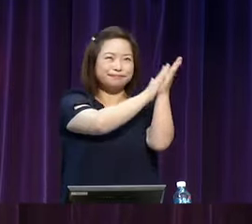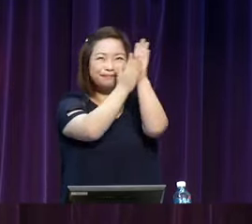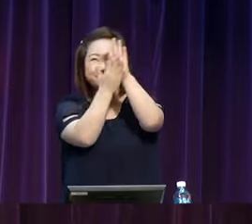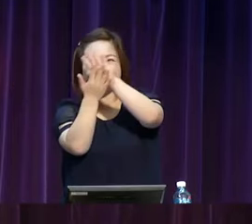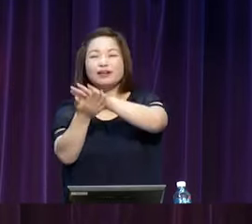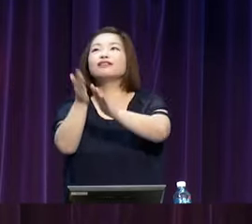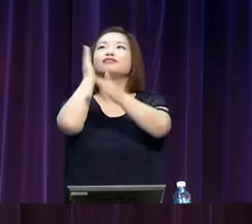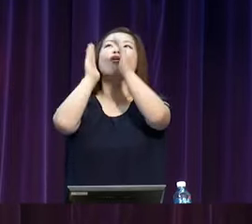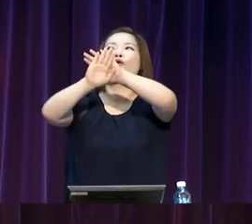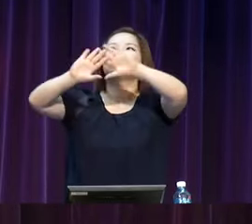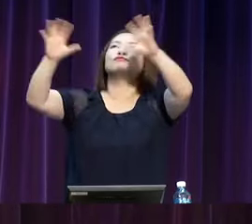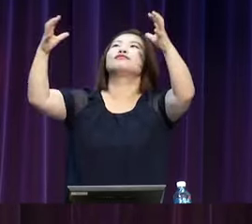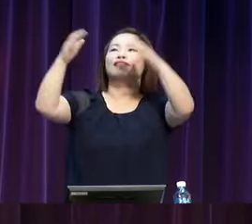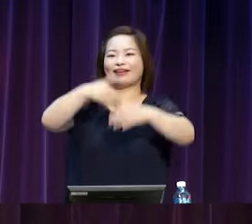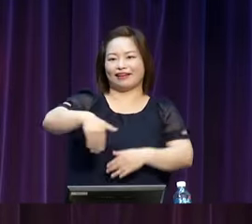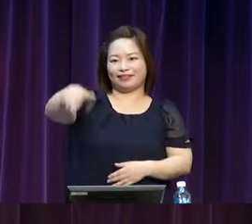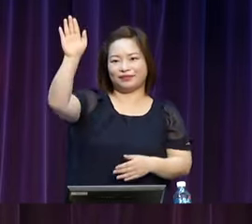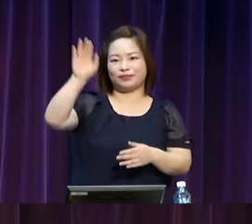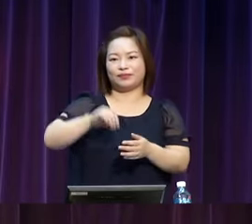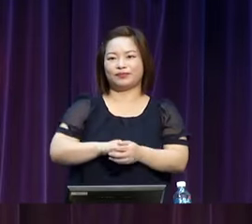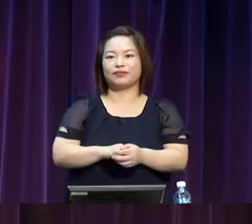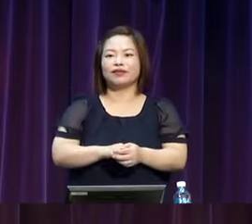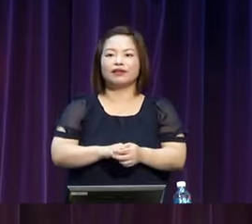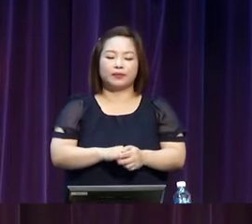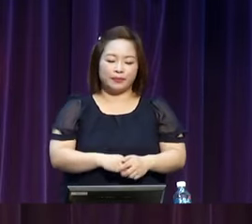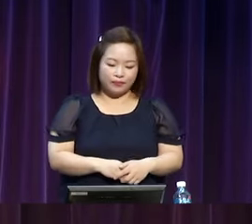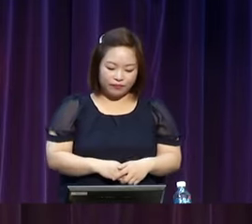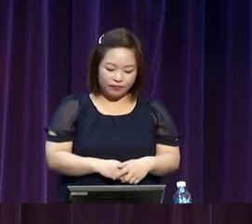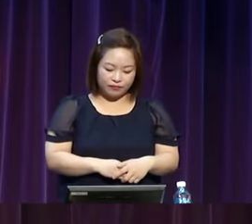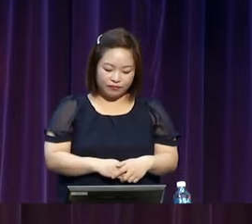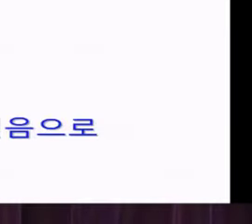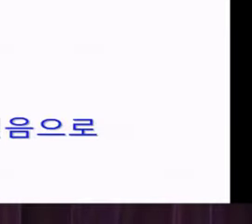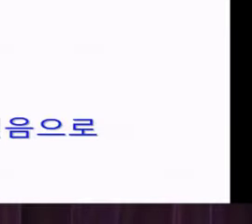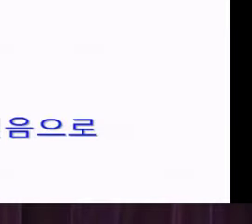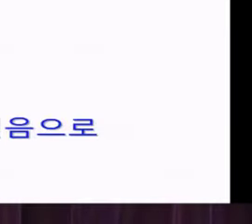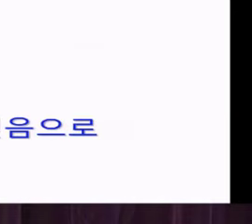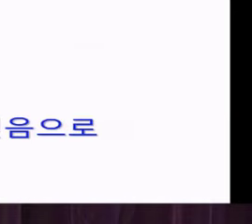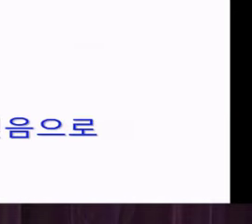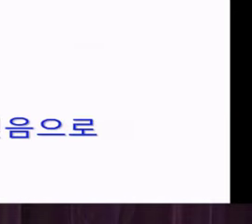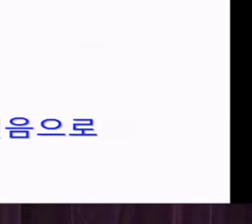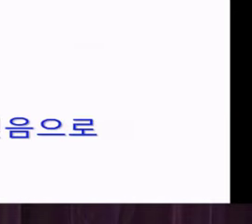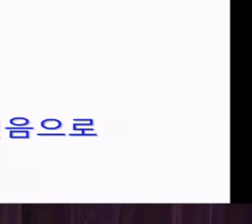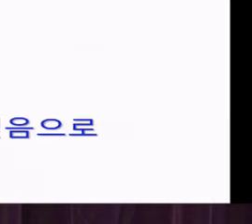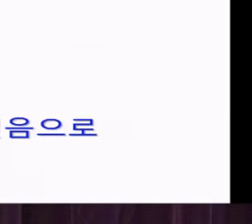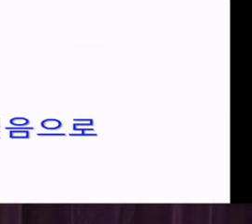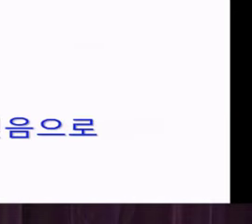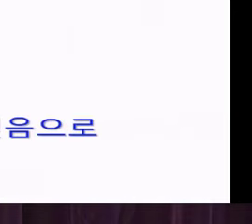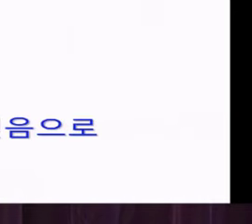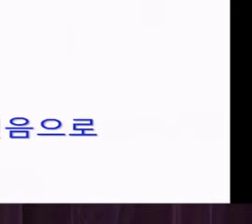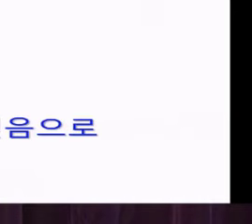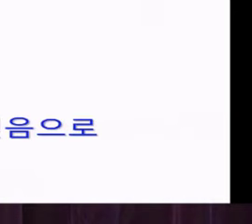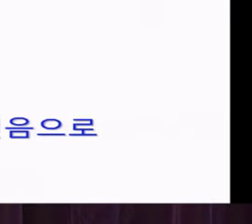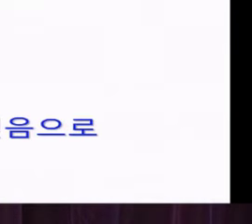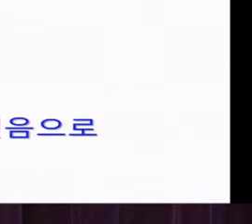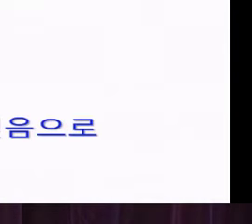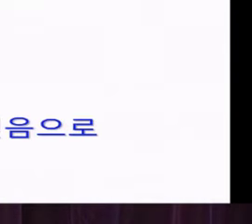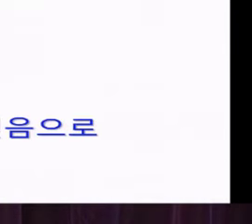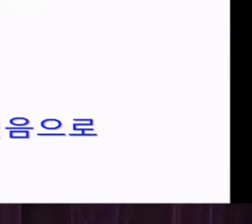거예요. 그것을 몸의 구원이라고 했는데 이 몸의 구원이라고 하는 것은